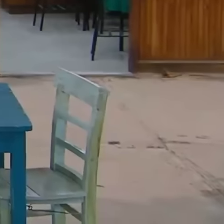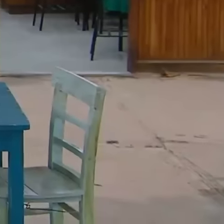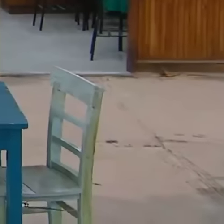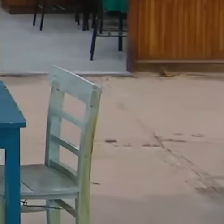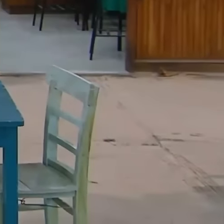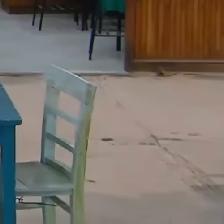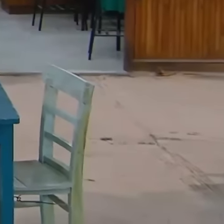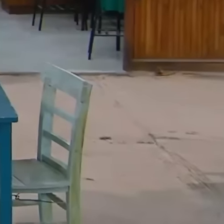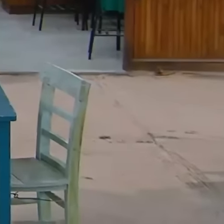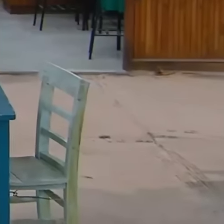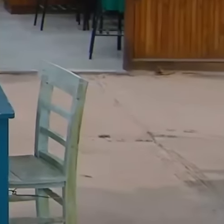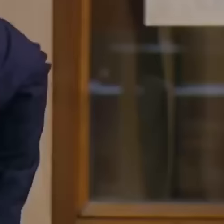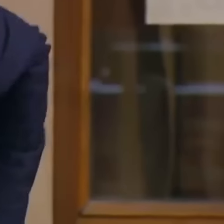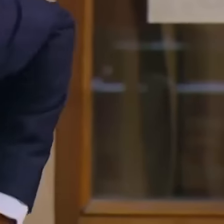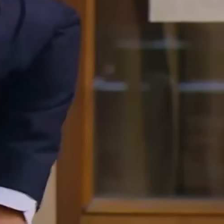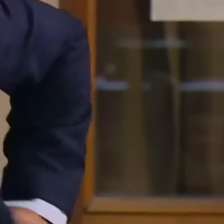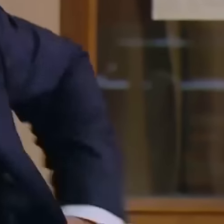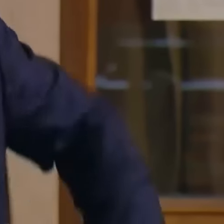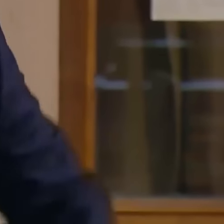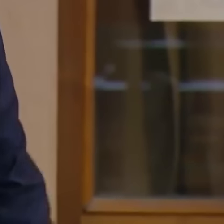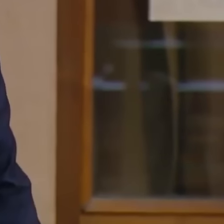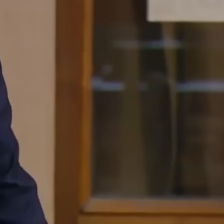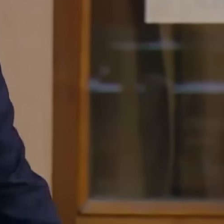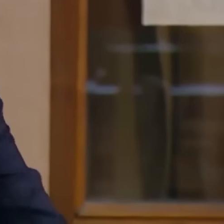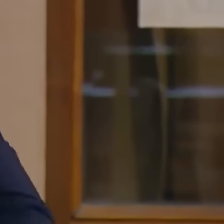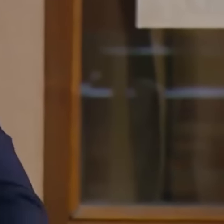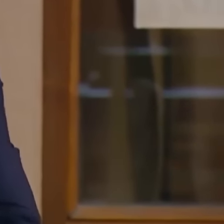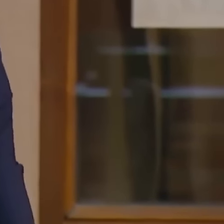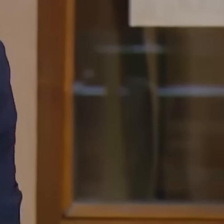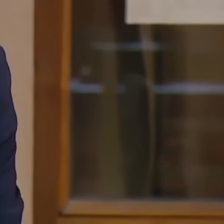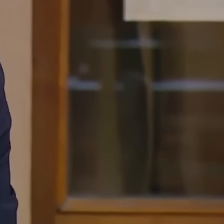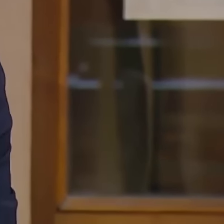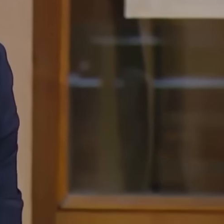açtı. Avuçladığı kesme şekerleri cebine indirdi. Kapağı kapattı.